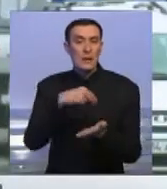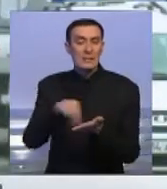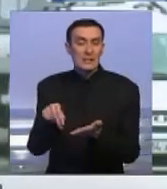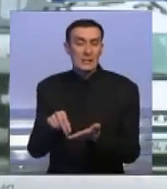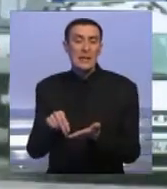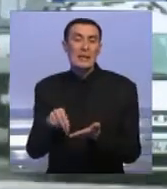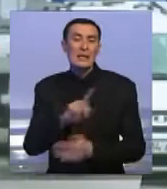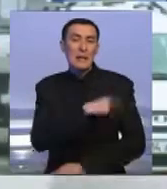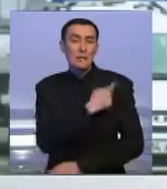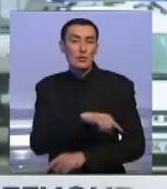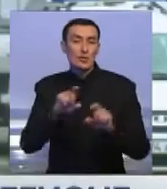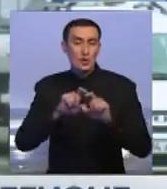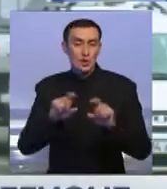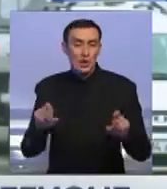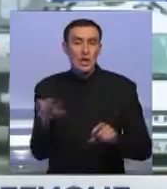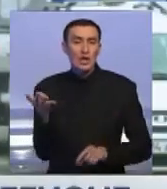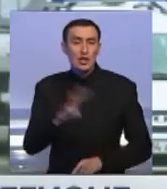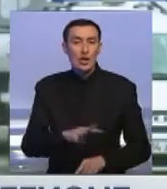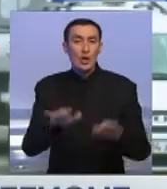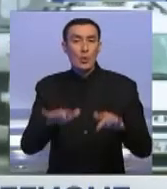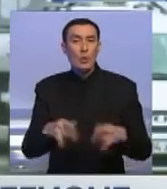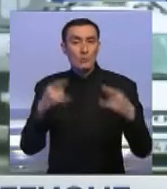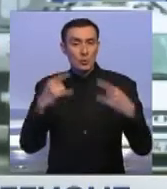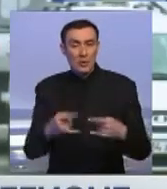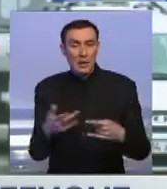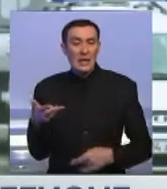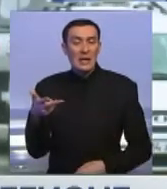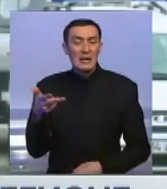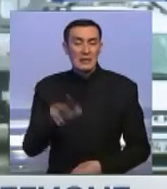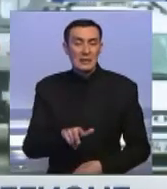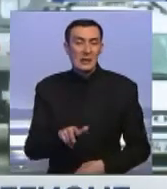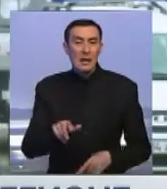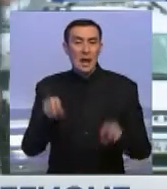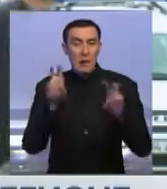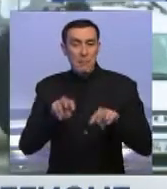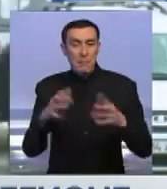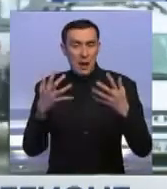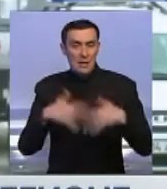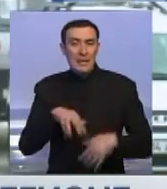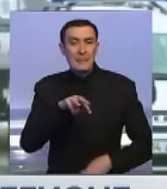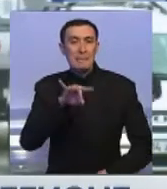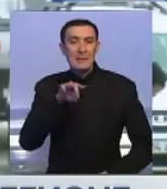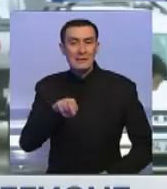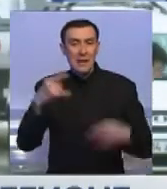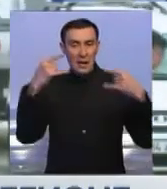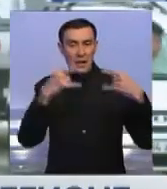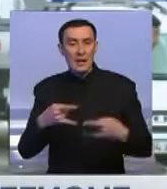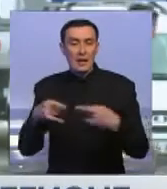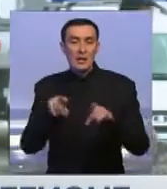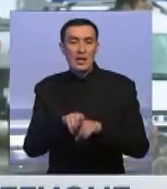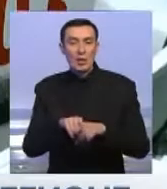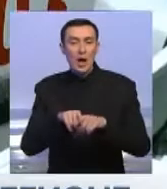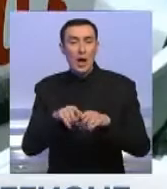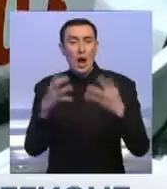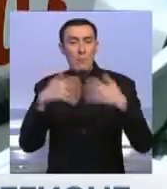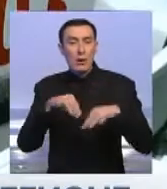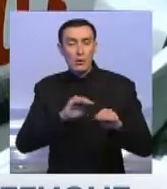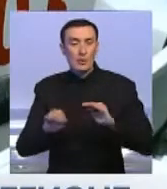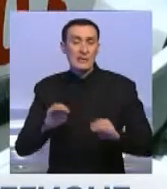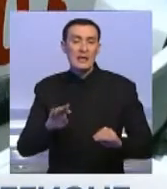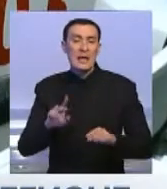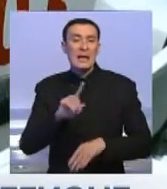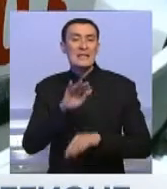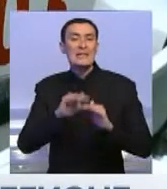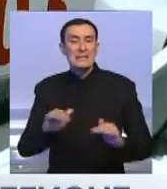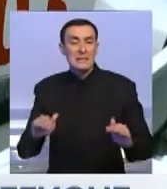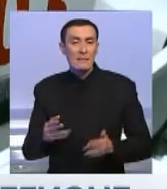для медучреждений области 4 компьютера, 3 ангиографа, 1 аппарат МРТ и оборудование для детского реанимационного